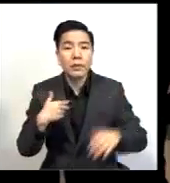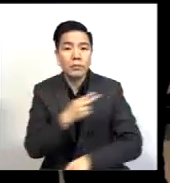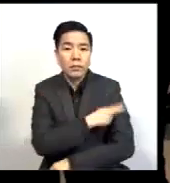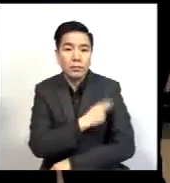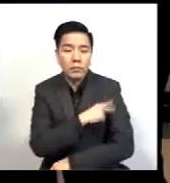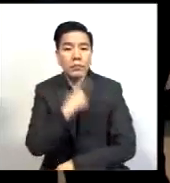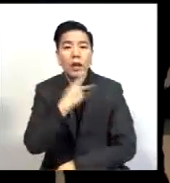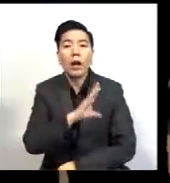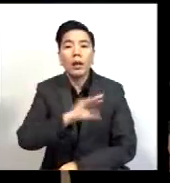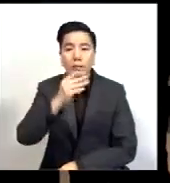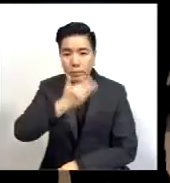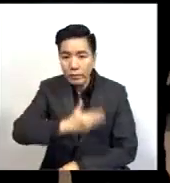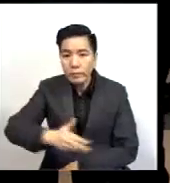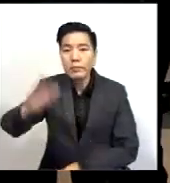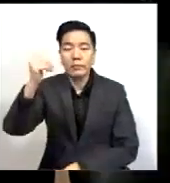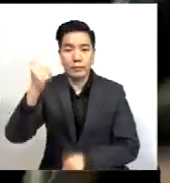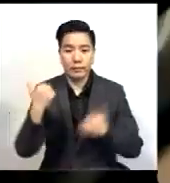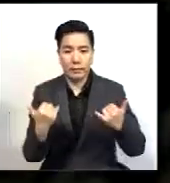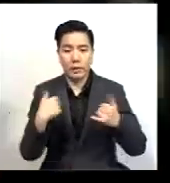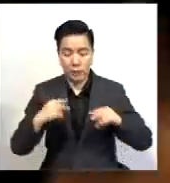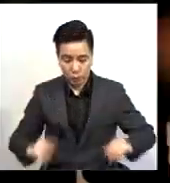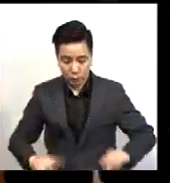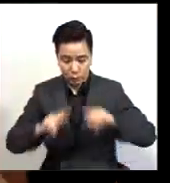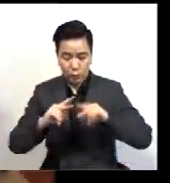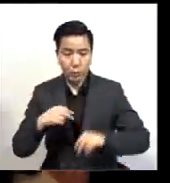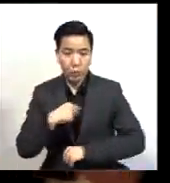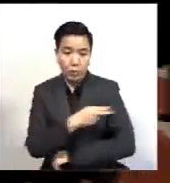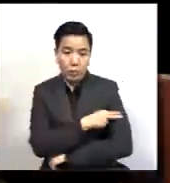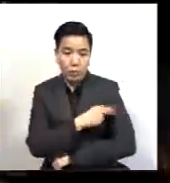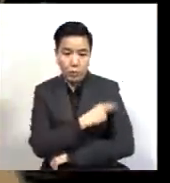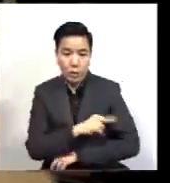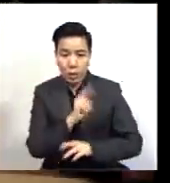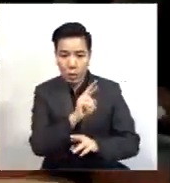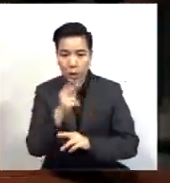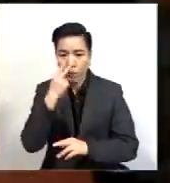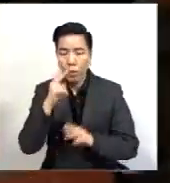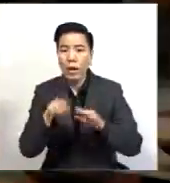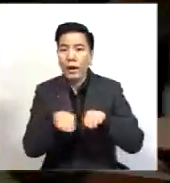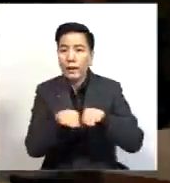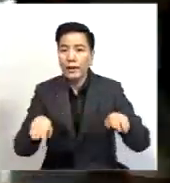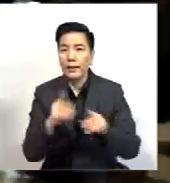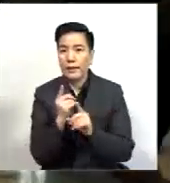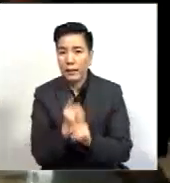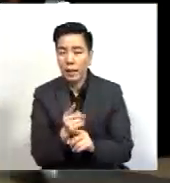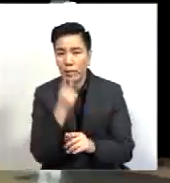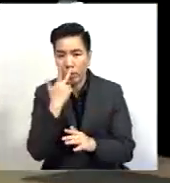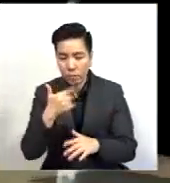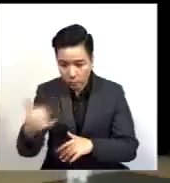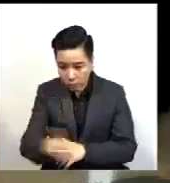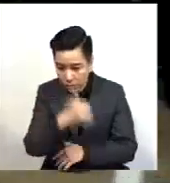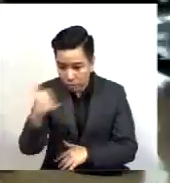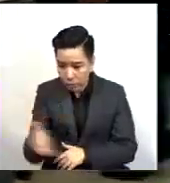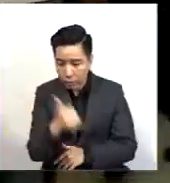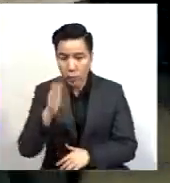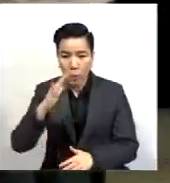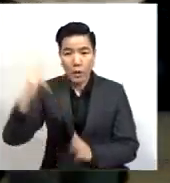ทย์จะอนุญาตให้กลับบ้านได้กระทรวงสาธารณสุขก็ได้เฝ้าระวังและควบคุมโรคตามระบบมาตรฐานนะคะโดยเป็นการคัดกรองผู้โด